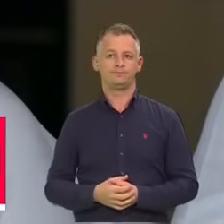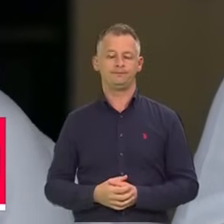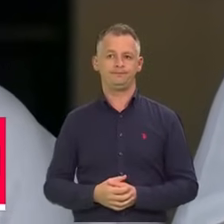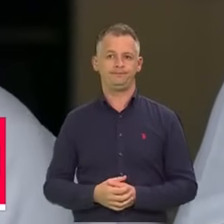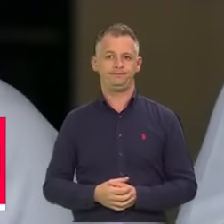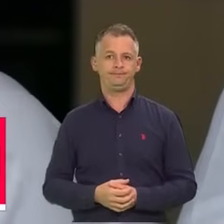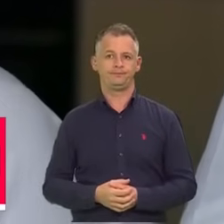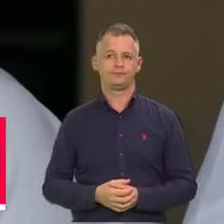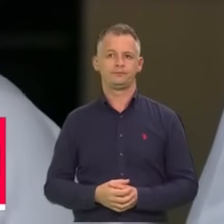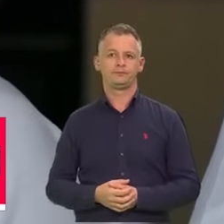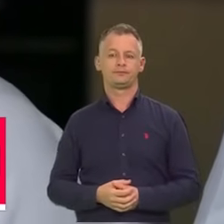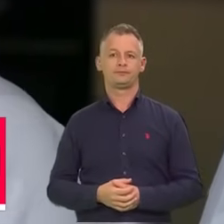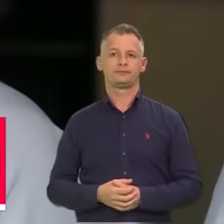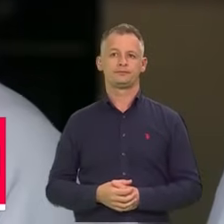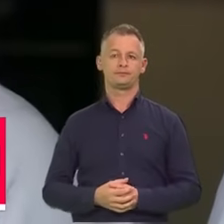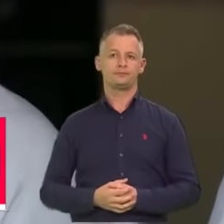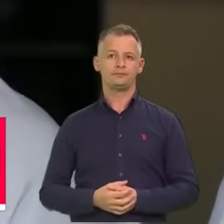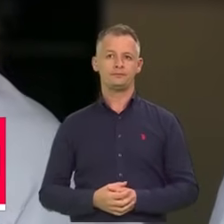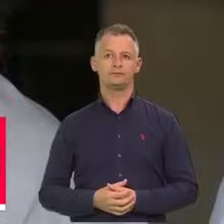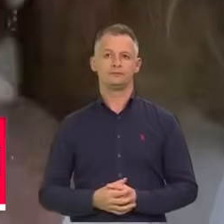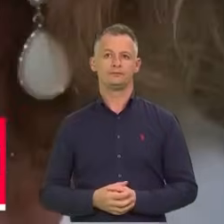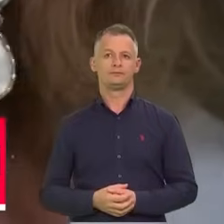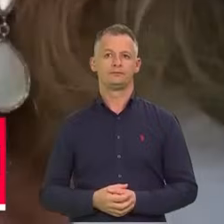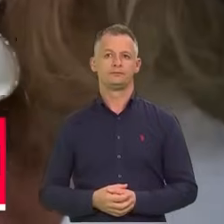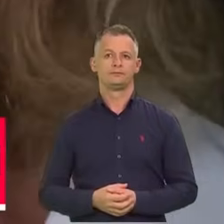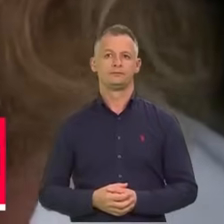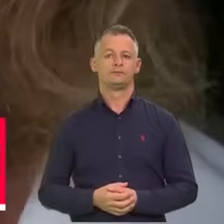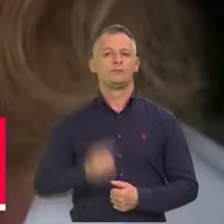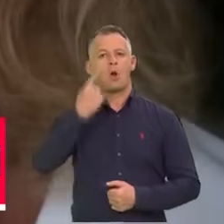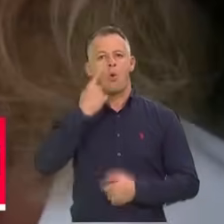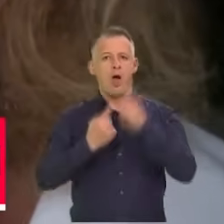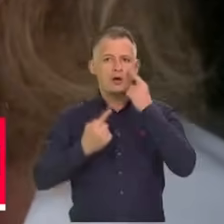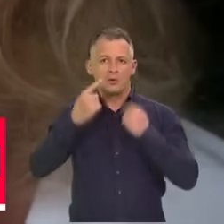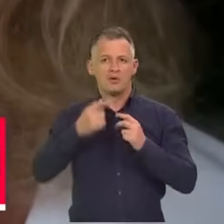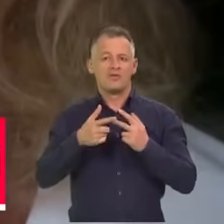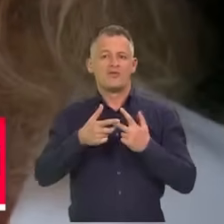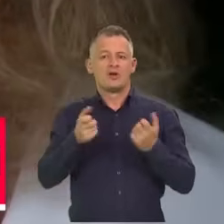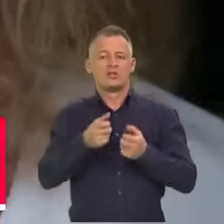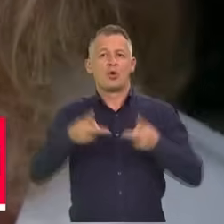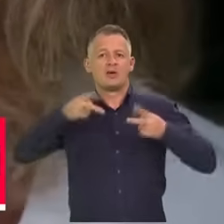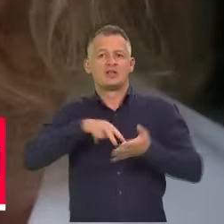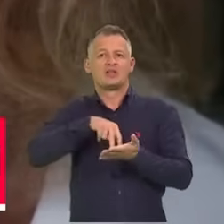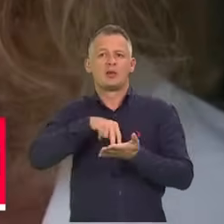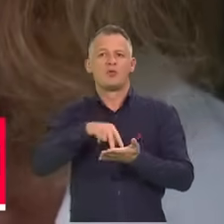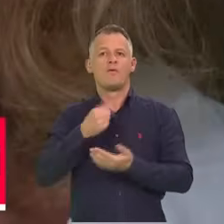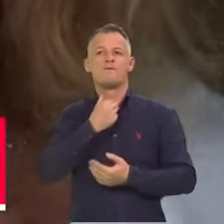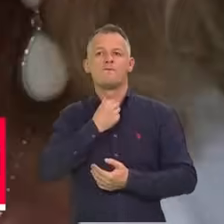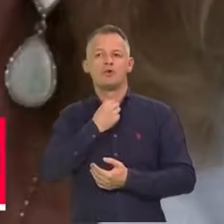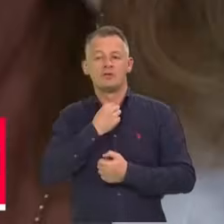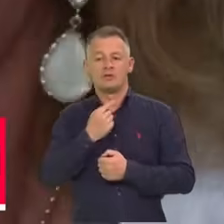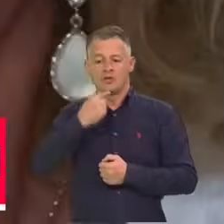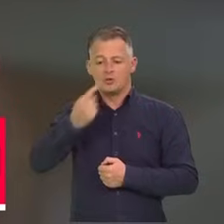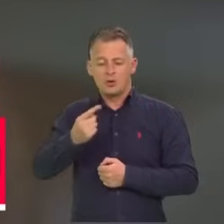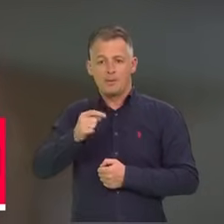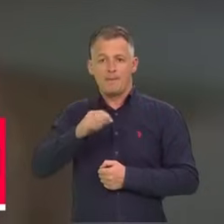Where is lying? Where if he is eating. Cu lacrimi în ochi și fără să-și oprească tremurul din glas, femeia povestește cum băiatul